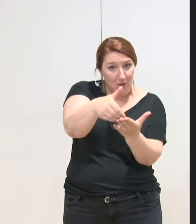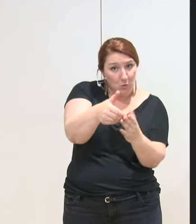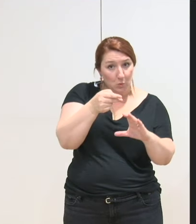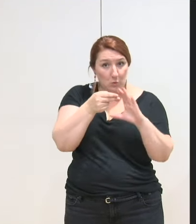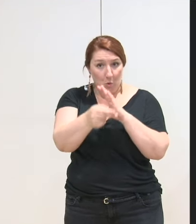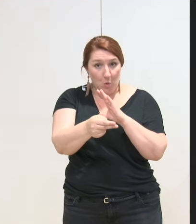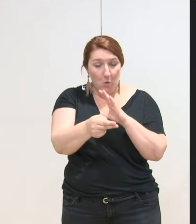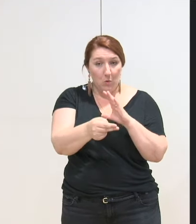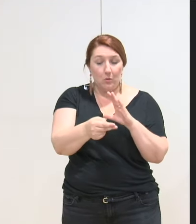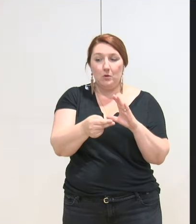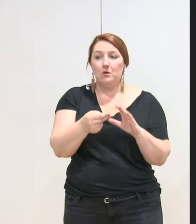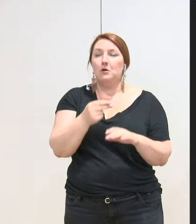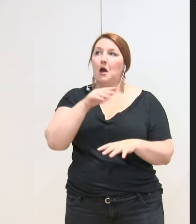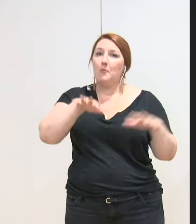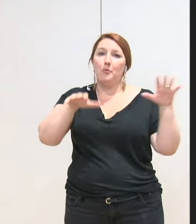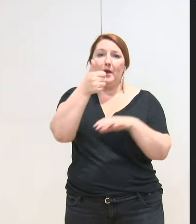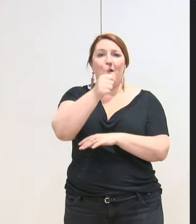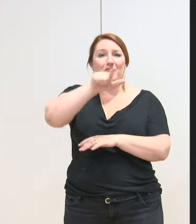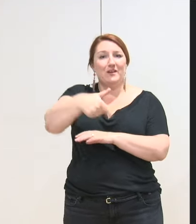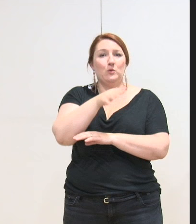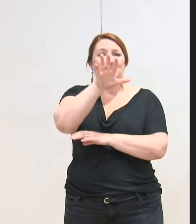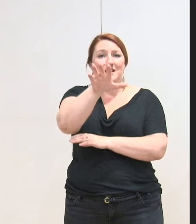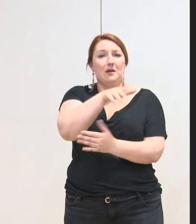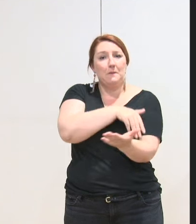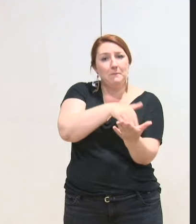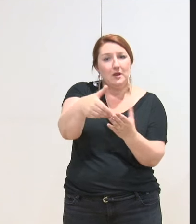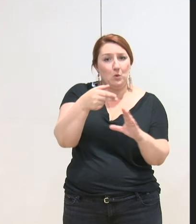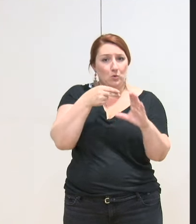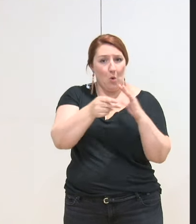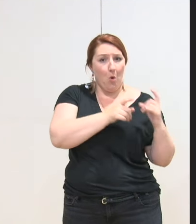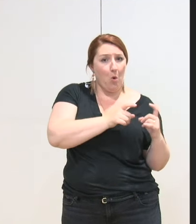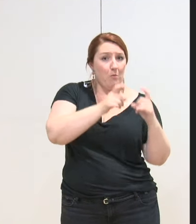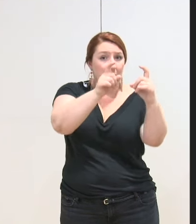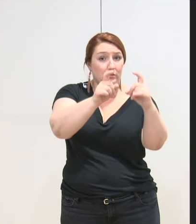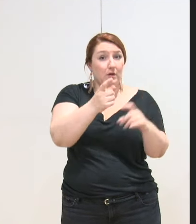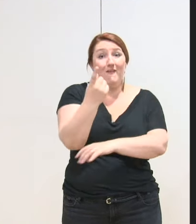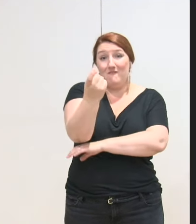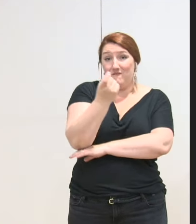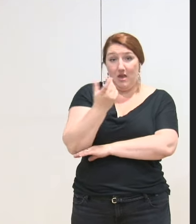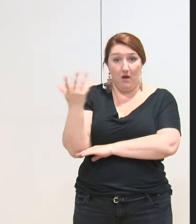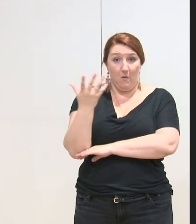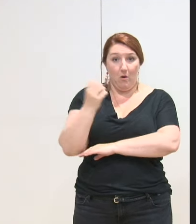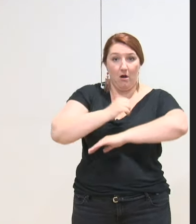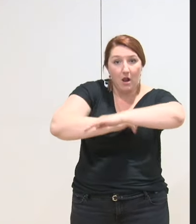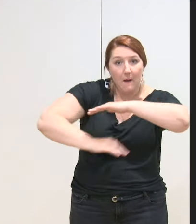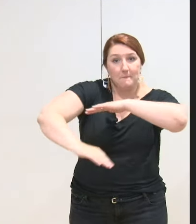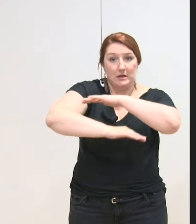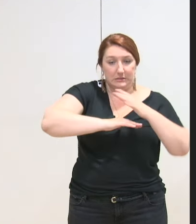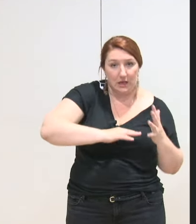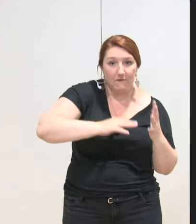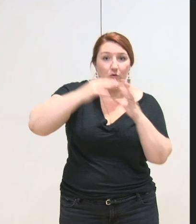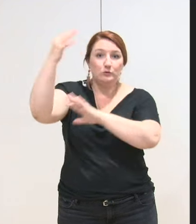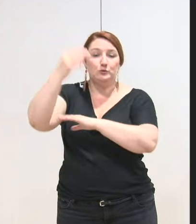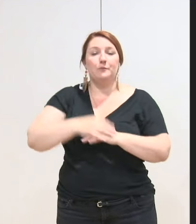connaît une augmentation d'environ 1,5 million d'euros et ceci est uniquement lié à l'évolution des bases les autres